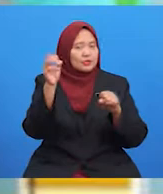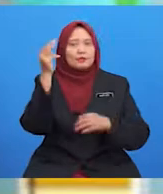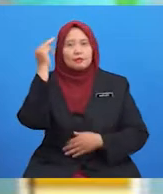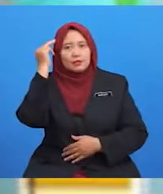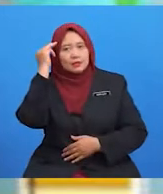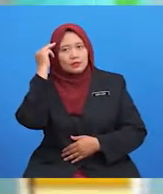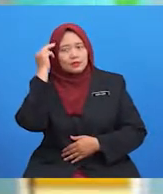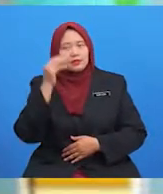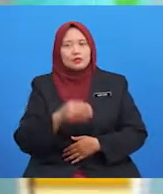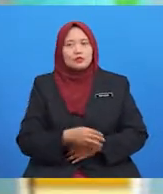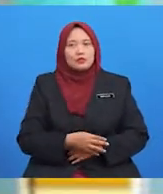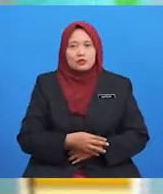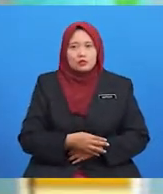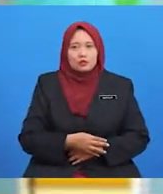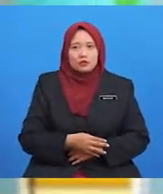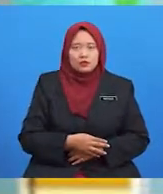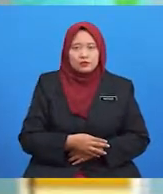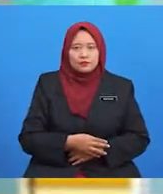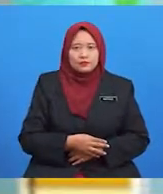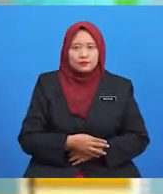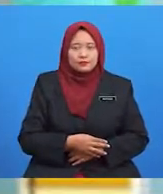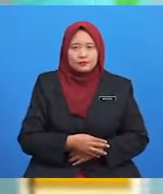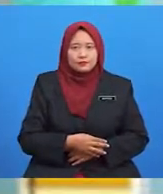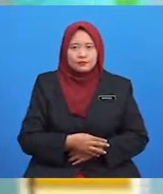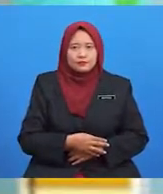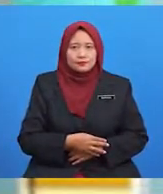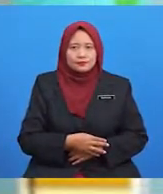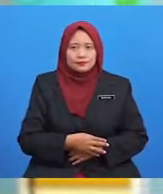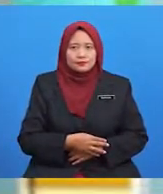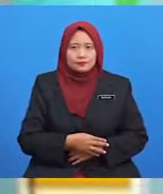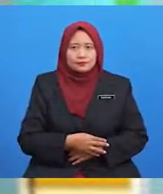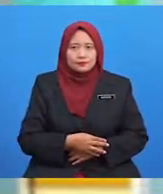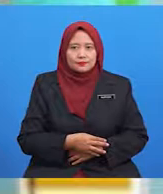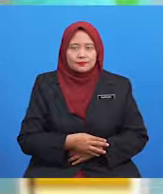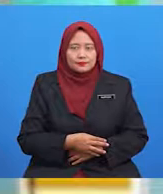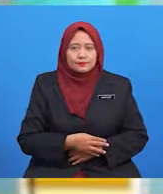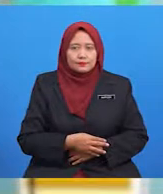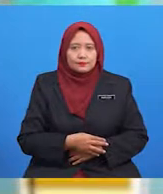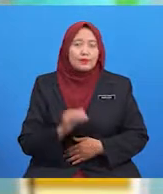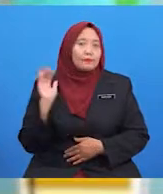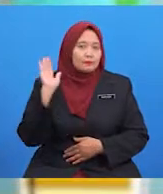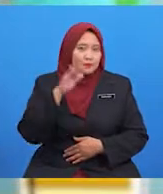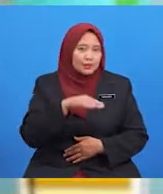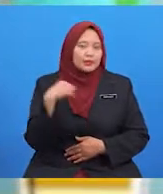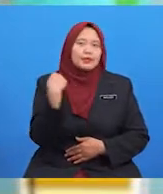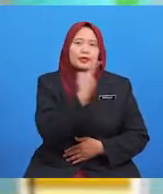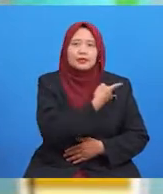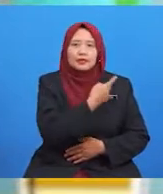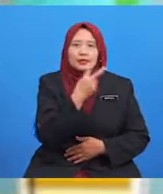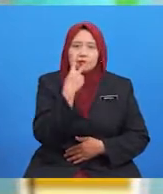menerangkan lebih lanjut tentang topik kita pada hari ini, mari kita